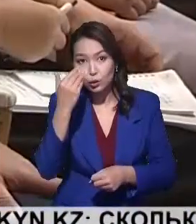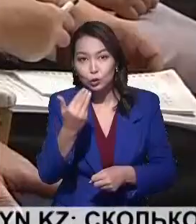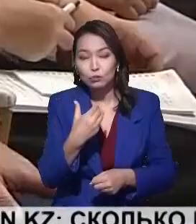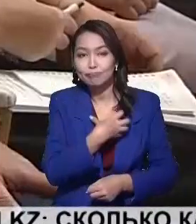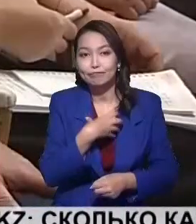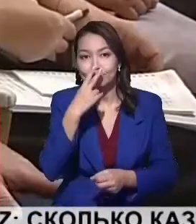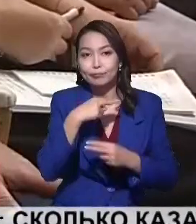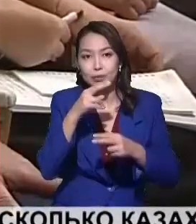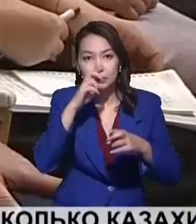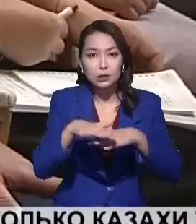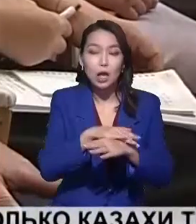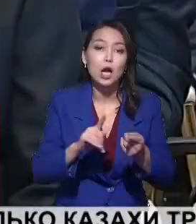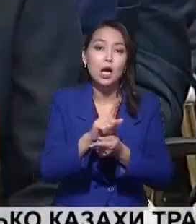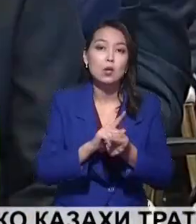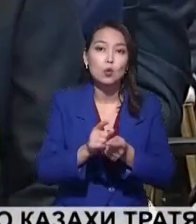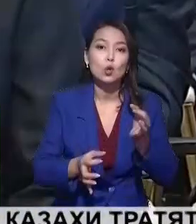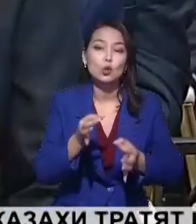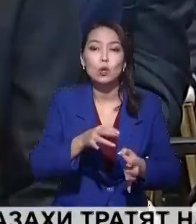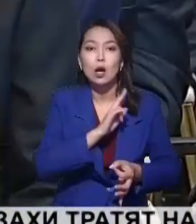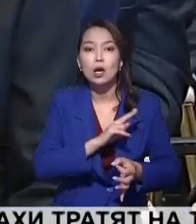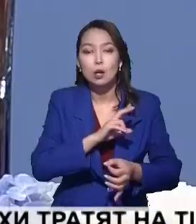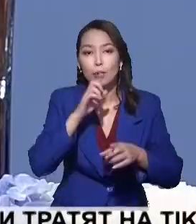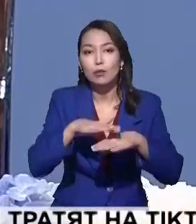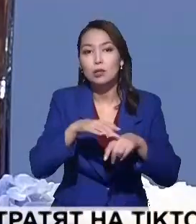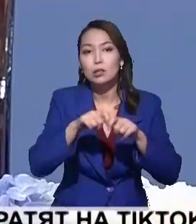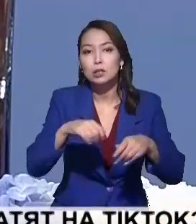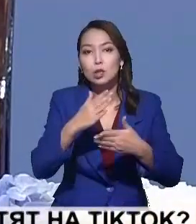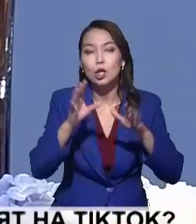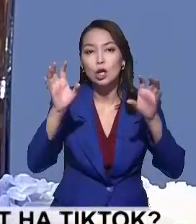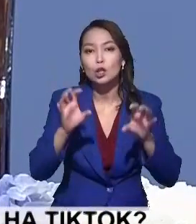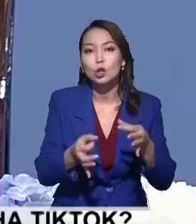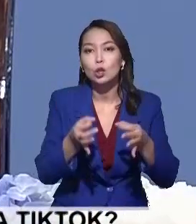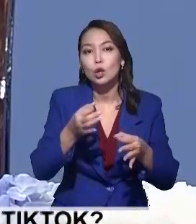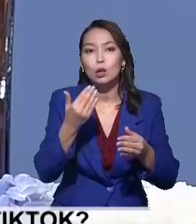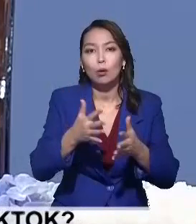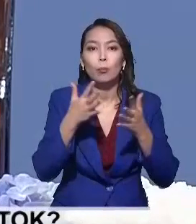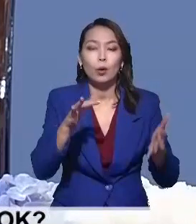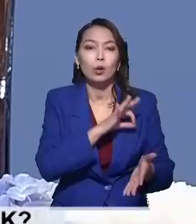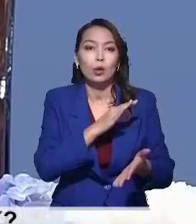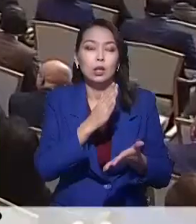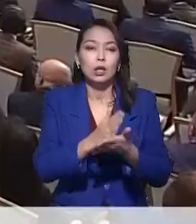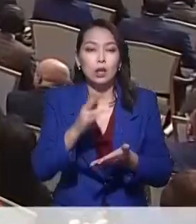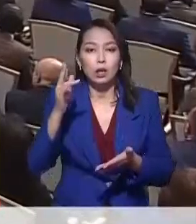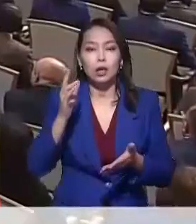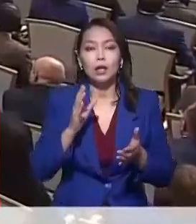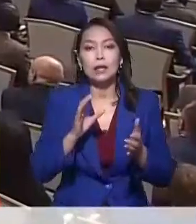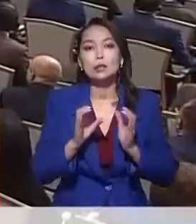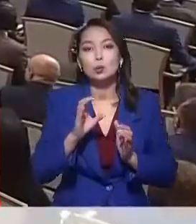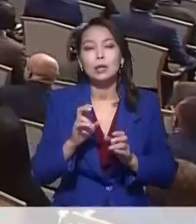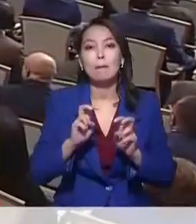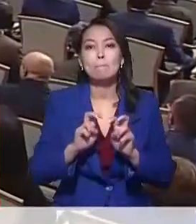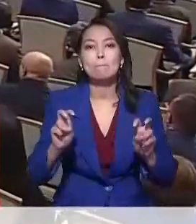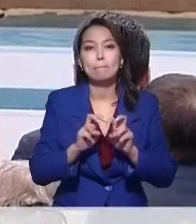страны в реформировании судебной отрасли. Так, в стране создан Конституционный суд. Более широко применяется институт присяжных. Также создана